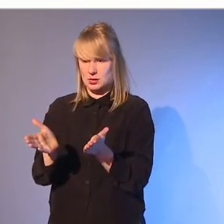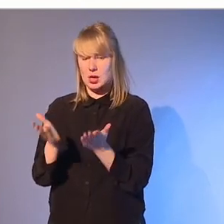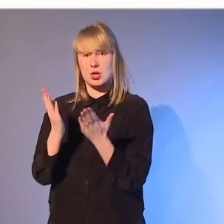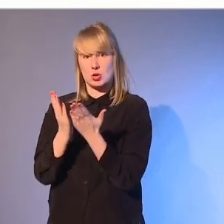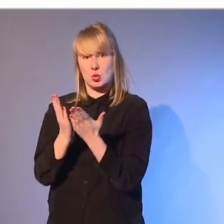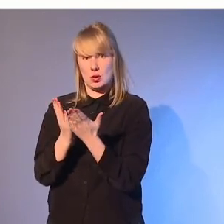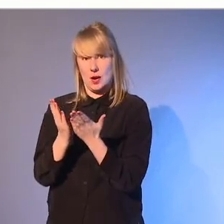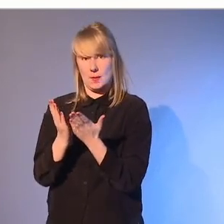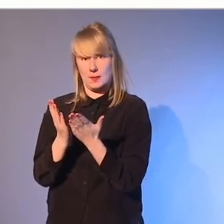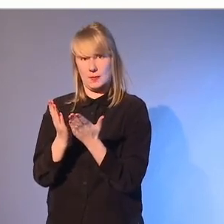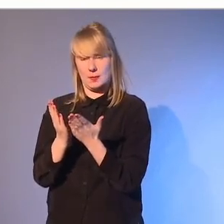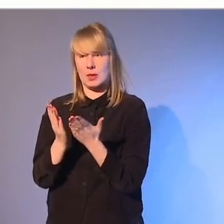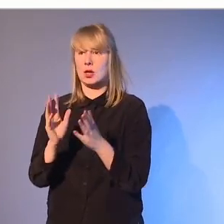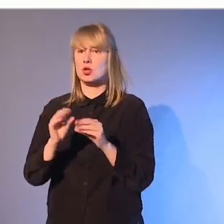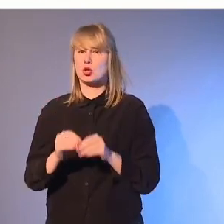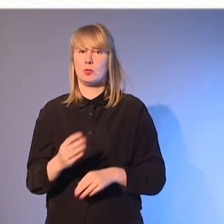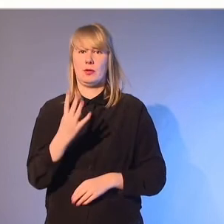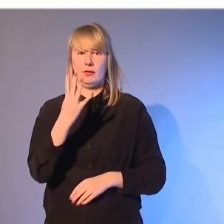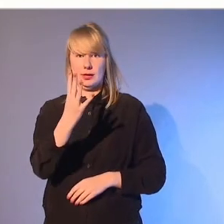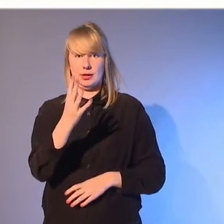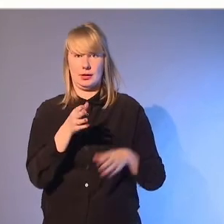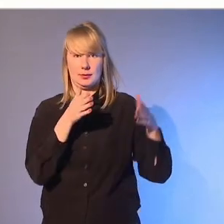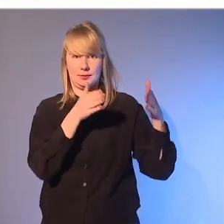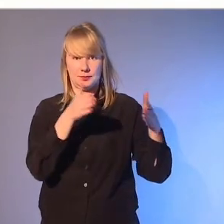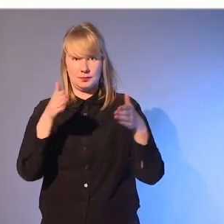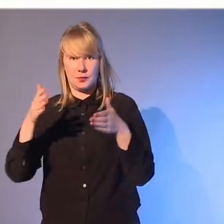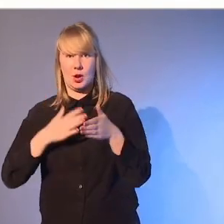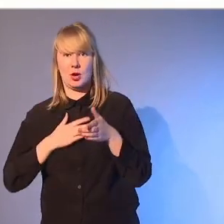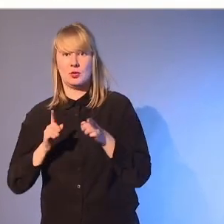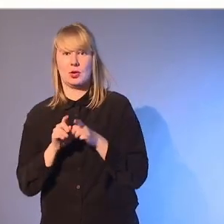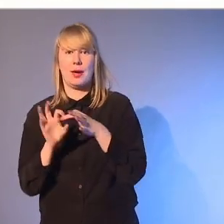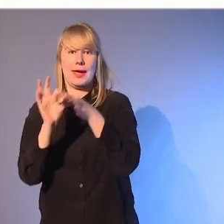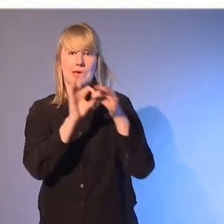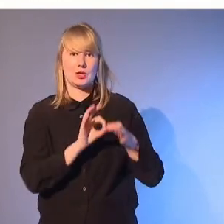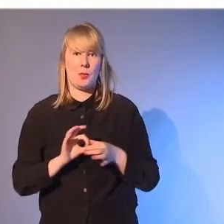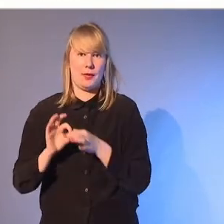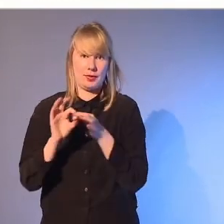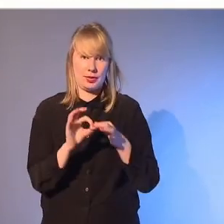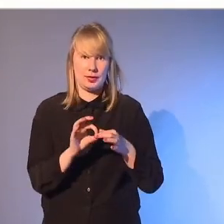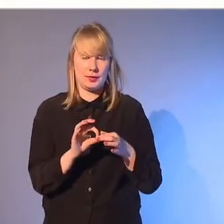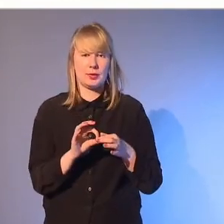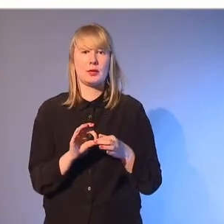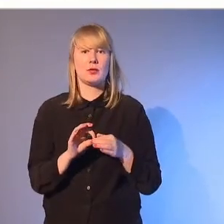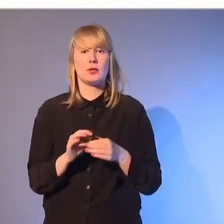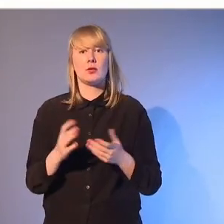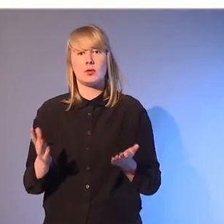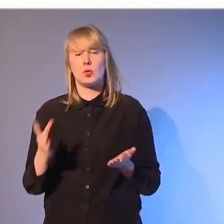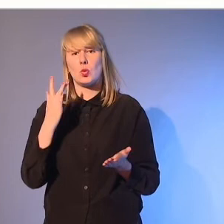at det er i hvert fall fire dimensjoner som henger sammen. For det er nemlig sånn at i det